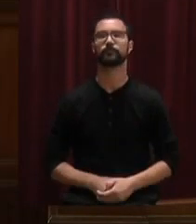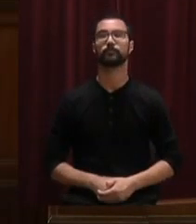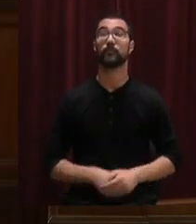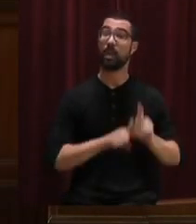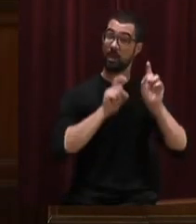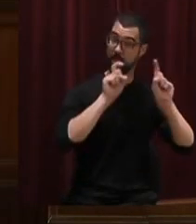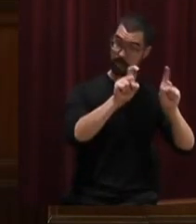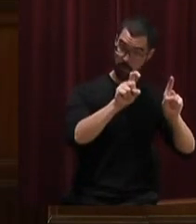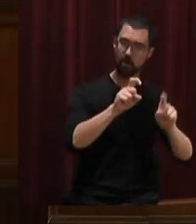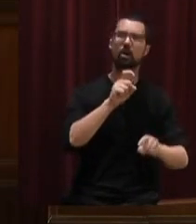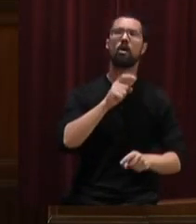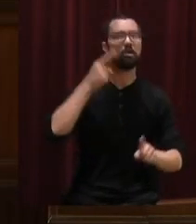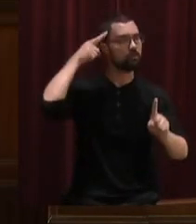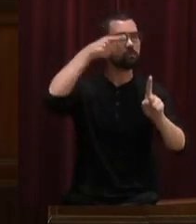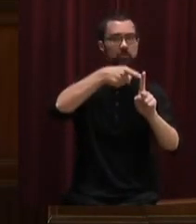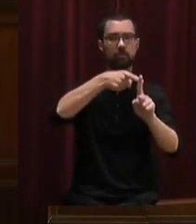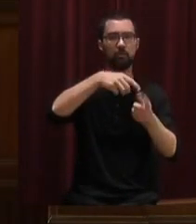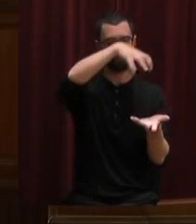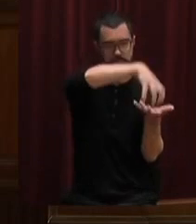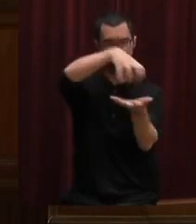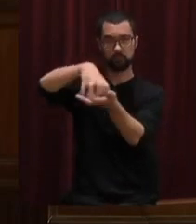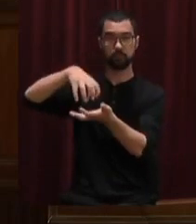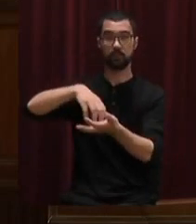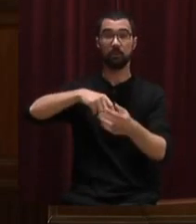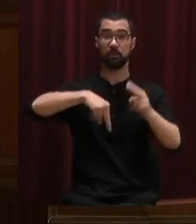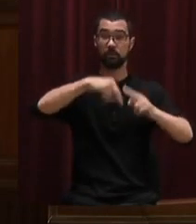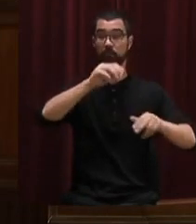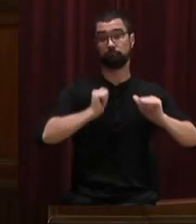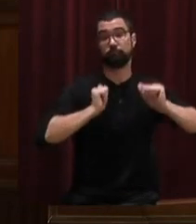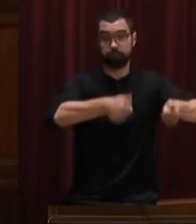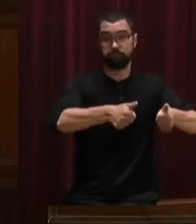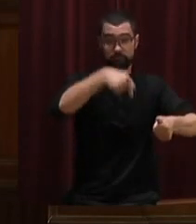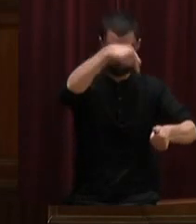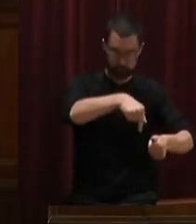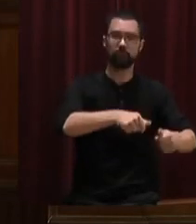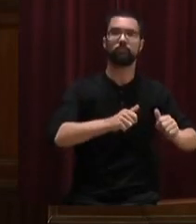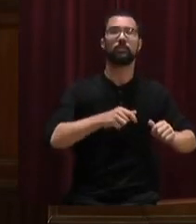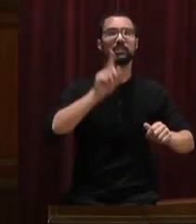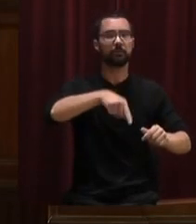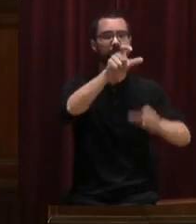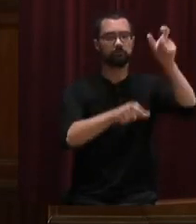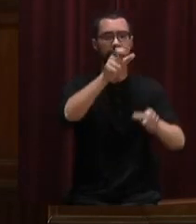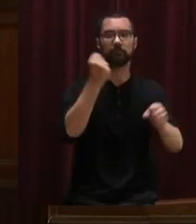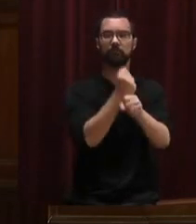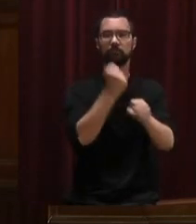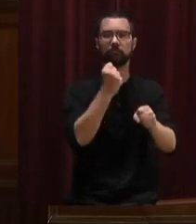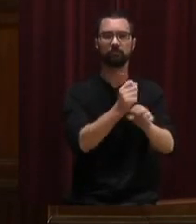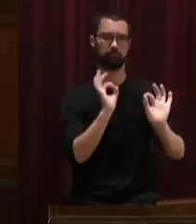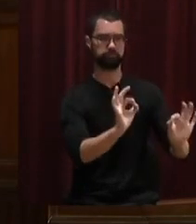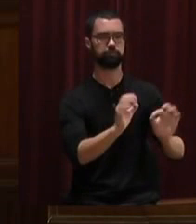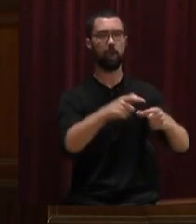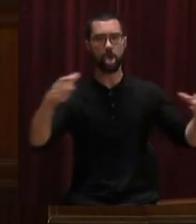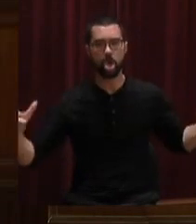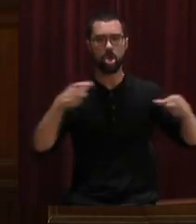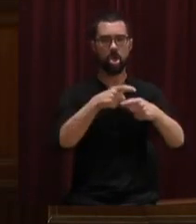educació, l'objectiu és posar en servei els centres que han començat i continuar l'estabilització i l'ampliació de la plantilla de docents. Al